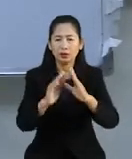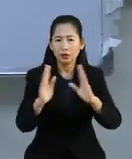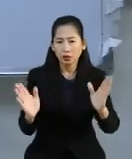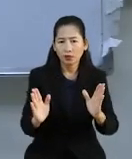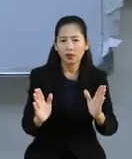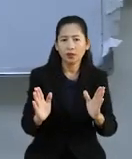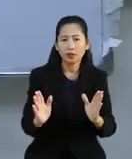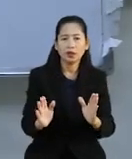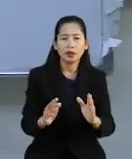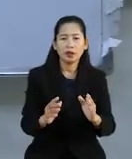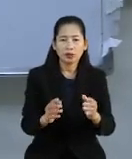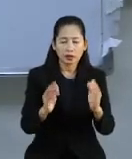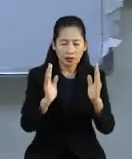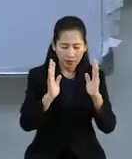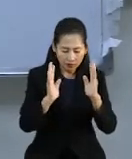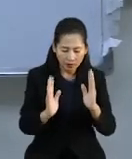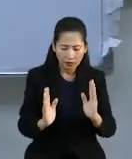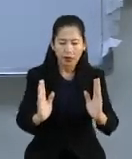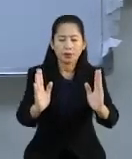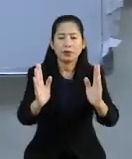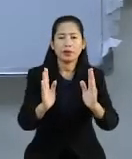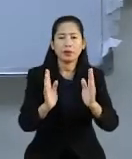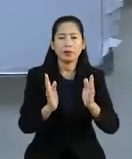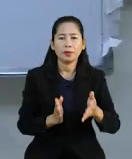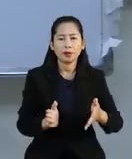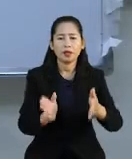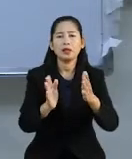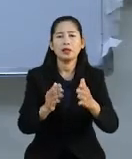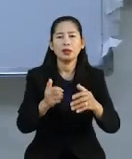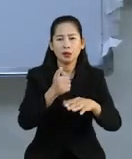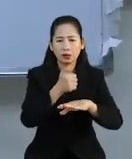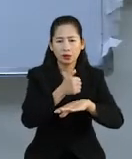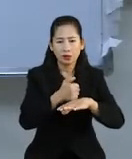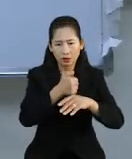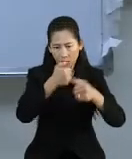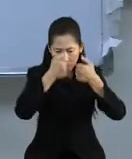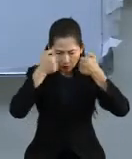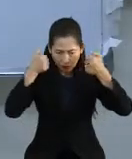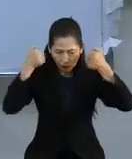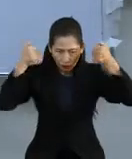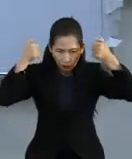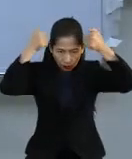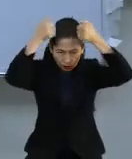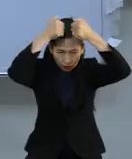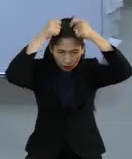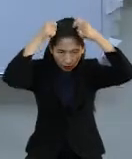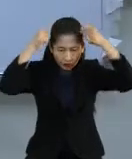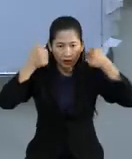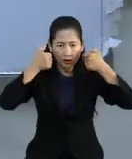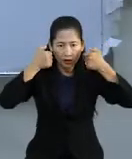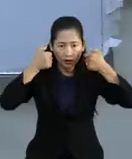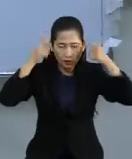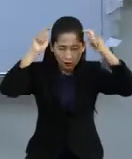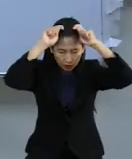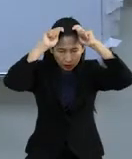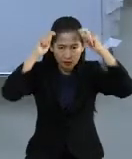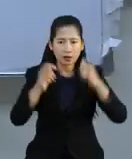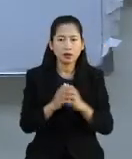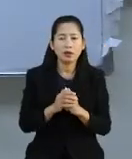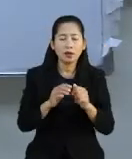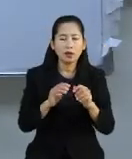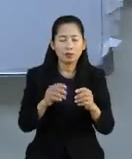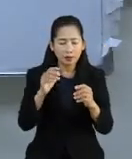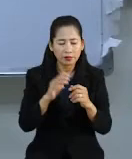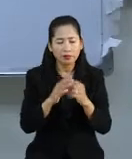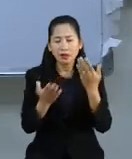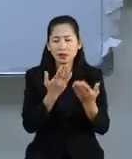để cái đặt tam song khang phải lỡ ta mà hai vị thầy bèn nổ đau mấy chăng á prasan bà con an biện năng mặt đặt đấy con từ rồi ti tăng ngọt khơi tề